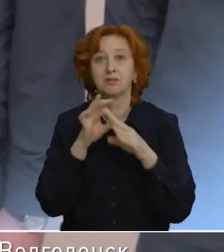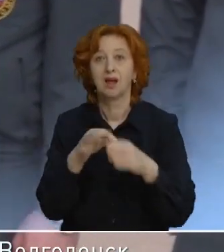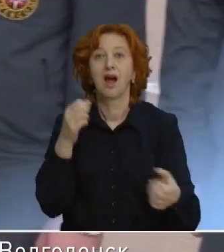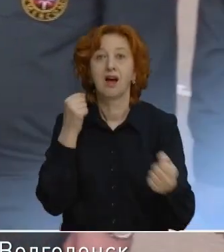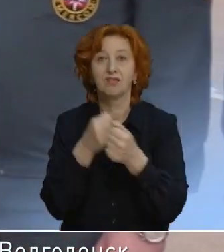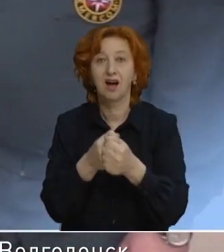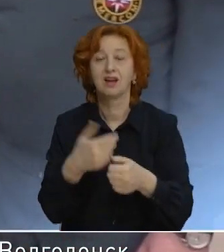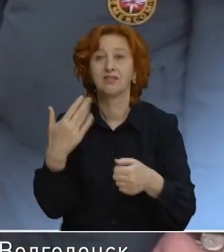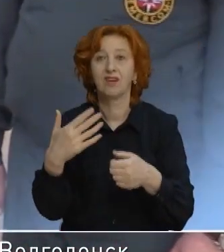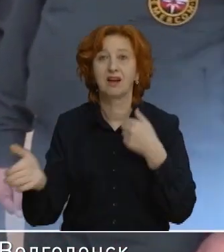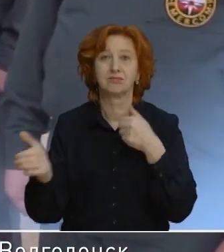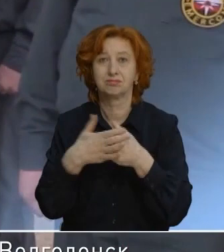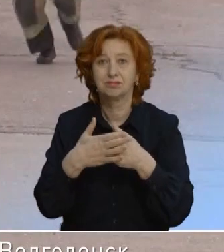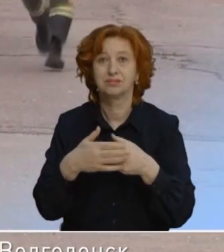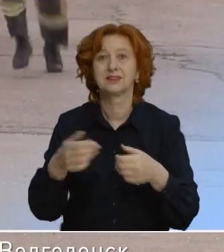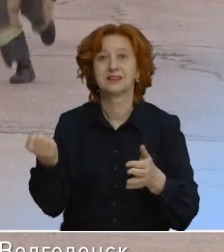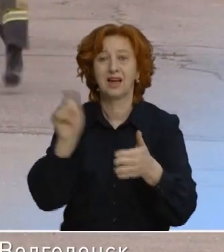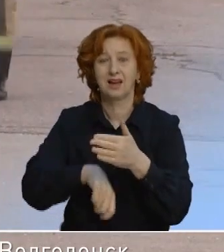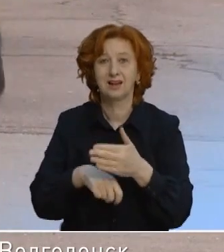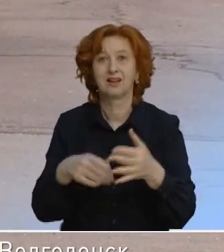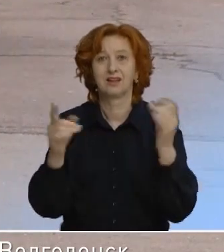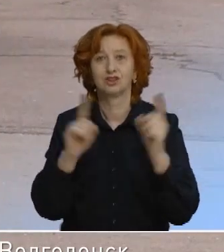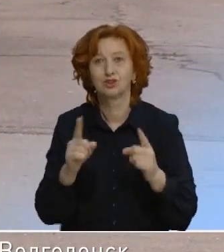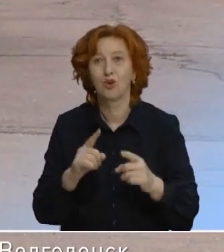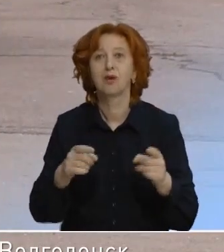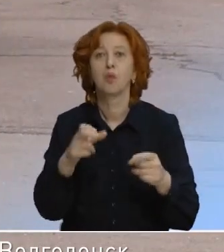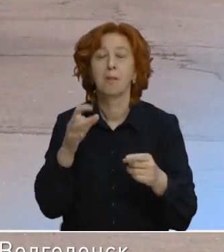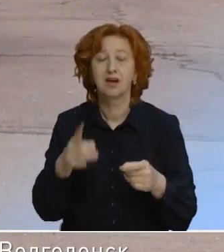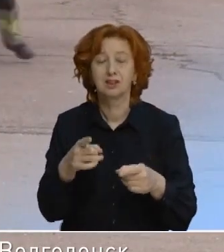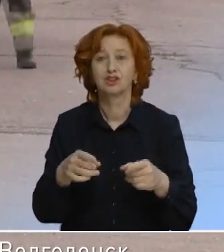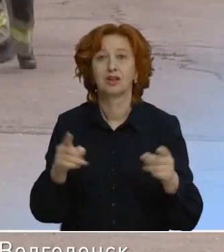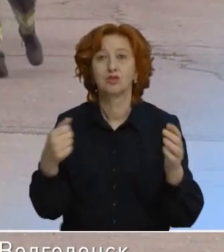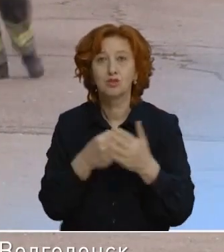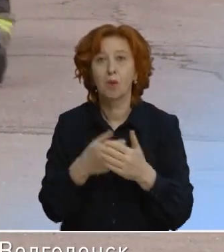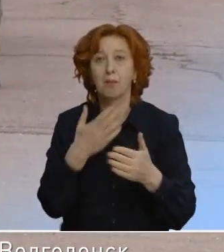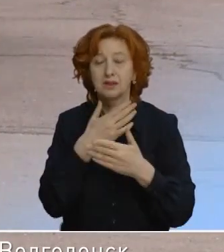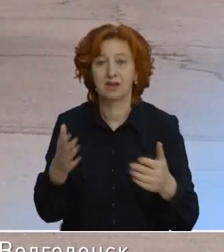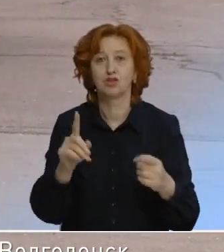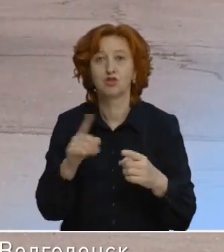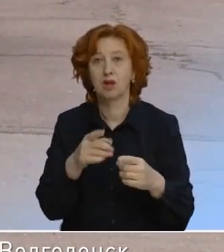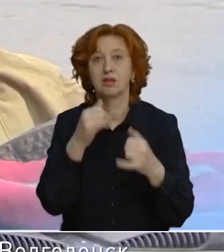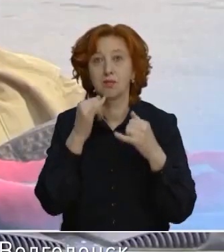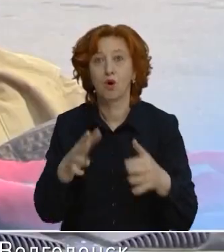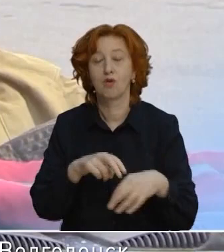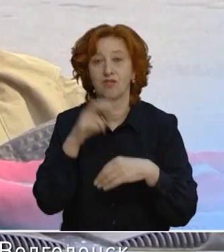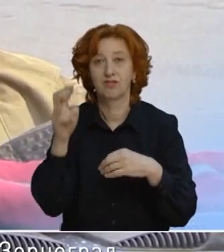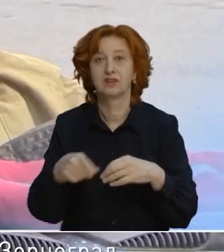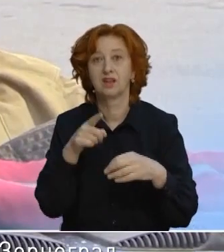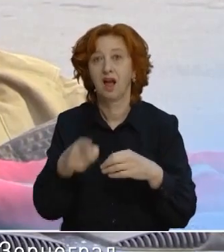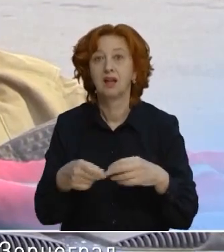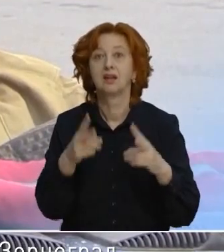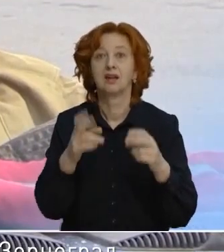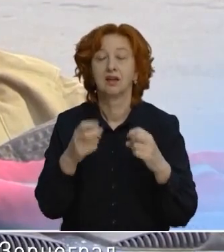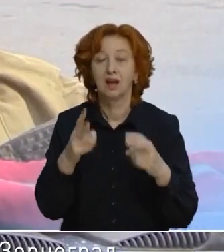аварии двери авто заблокированы, травмированы водитель и пассажир. Самостоятельно покинуть салон они не могут. Участники соревнований